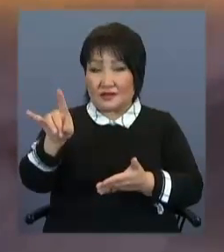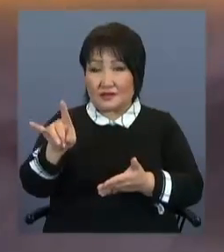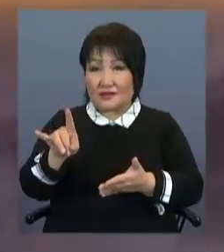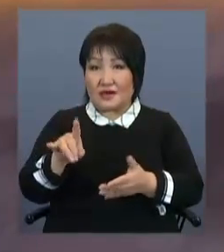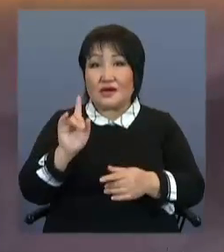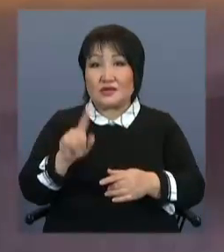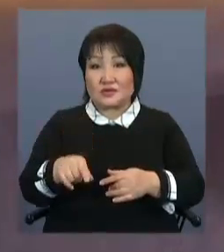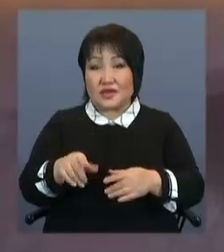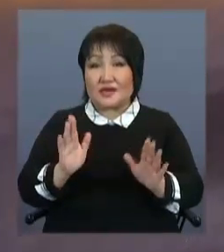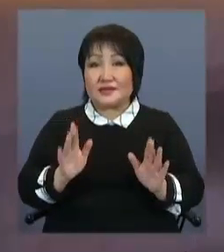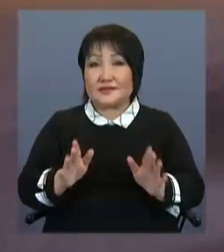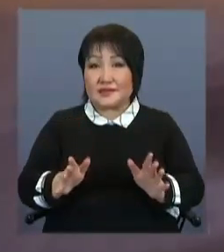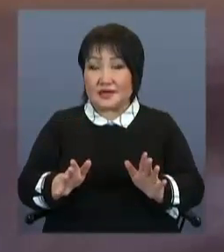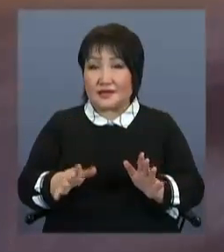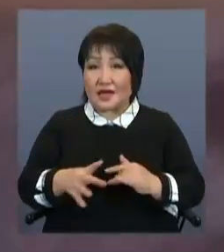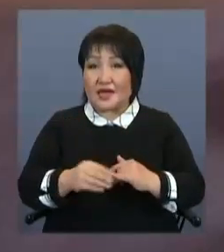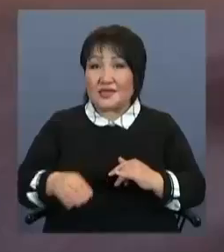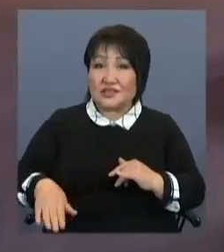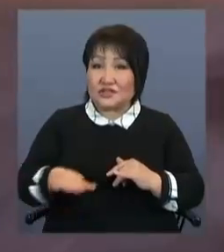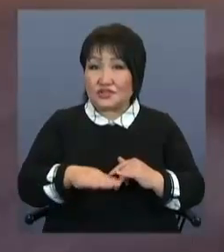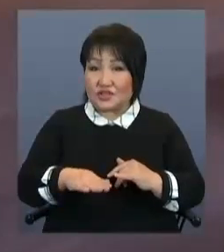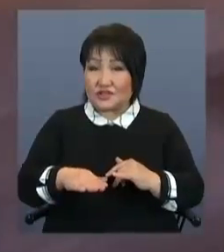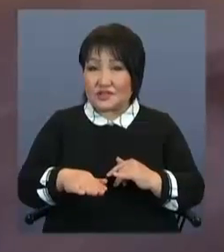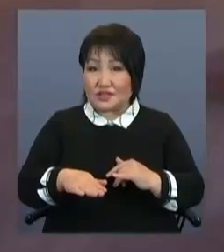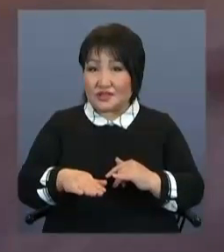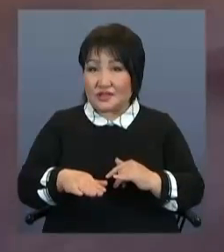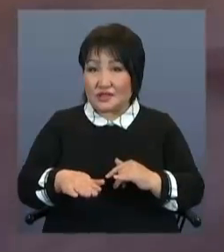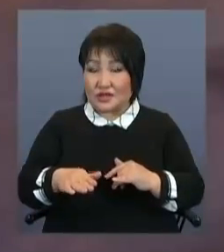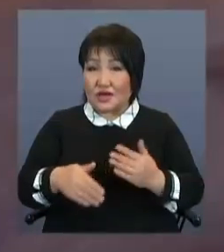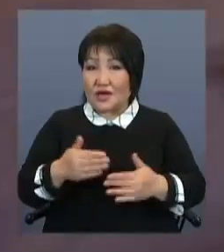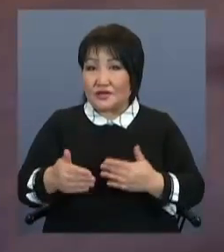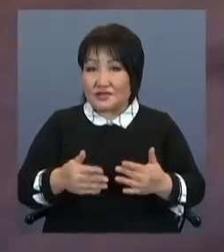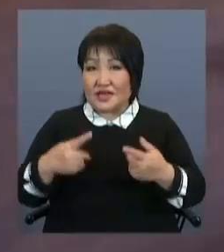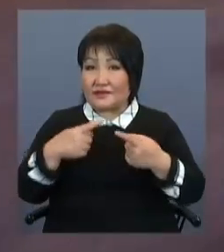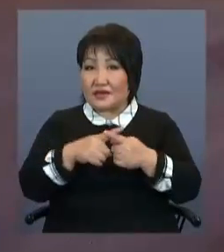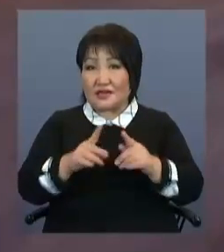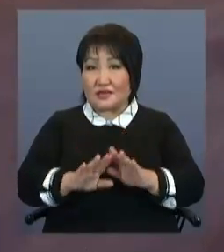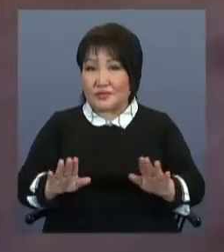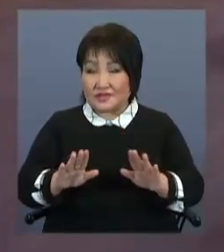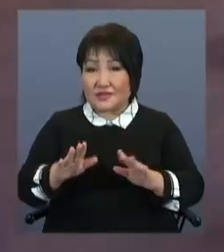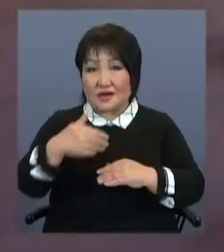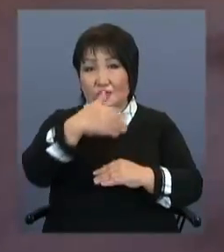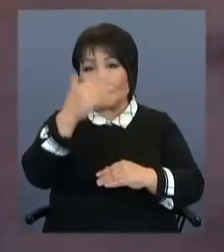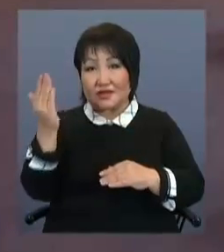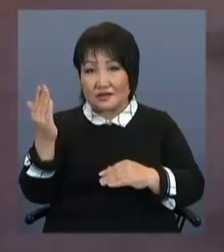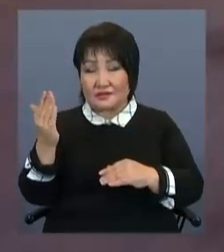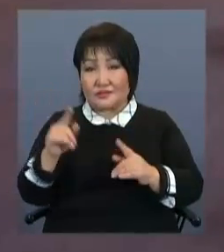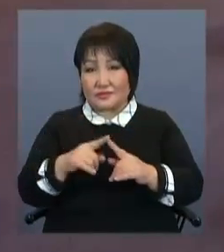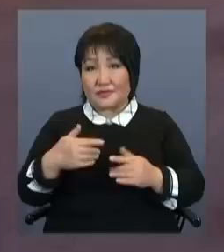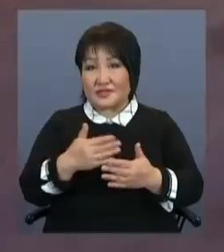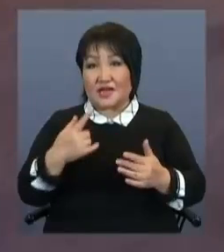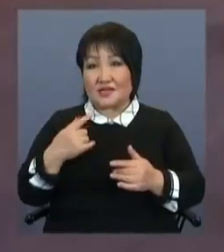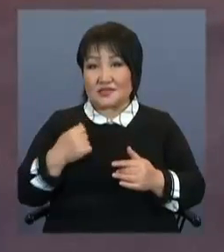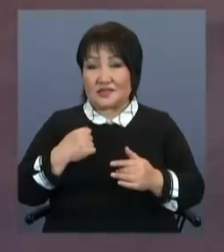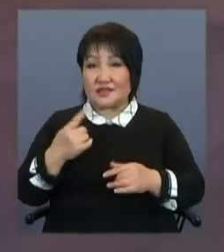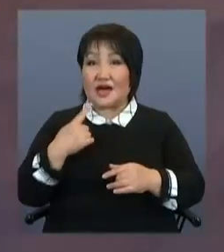қана жерде жүретін техника емес, ауада жүретін біздің әскери қарулы